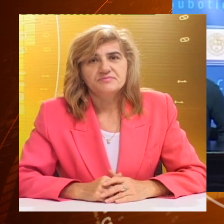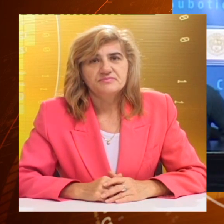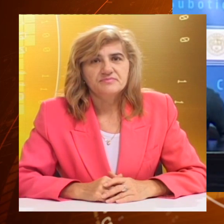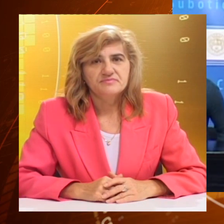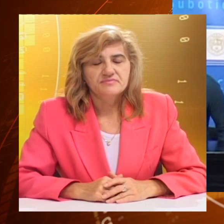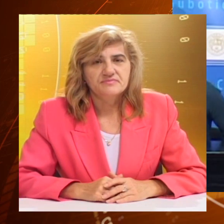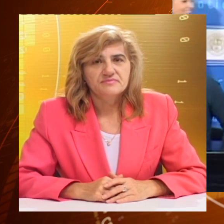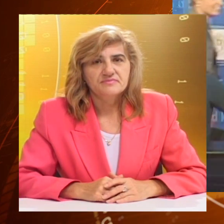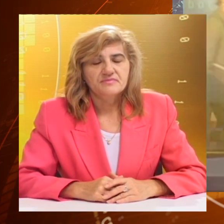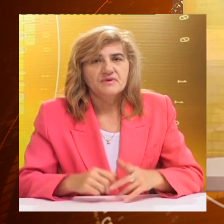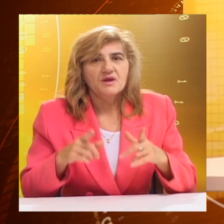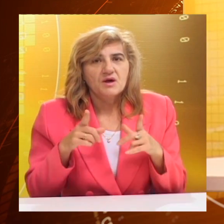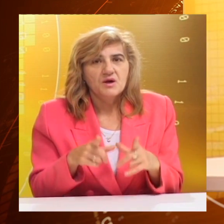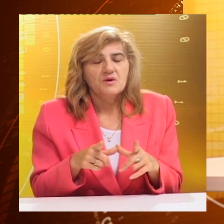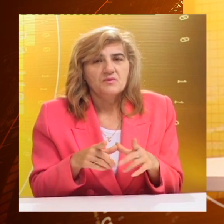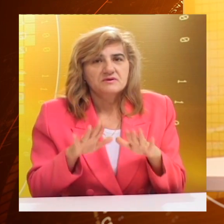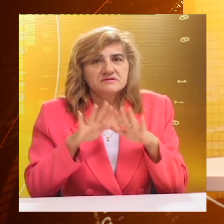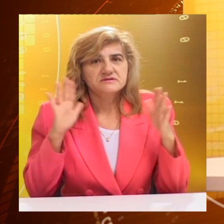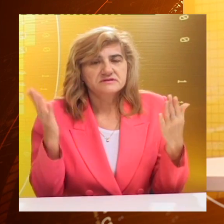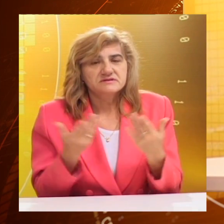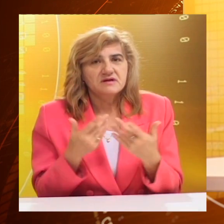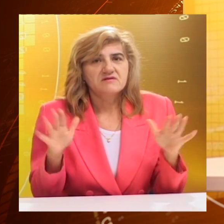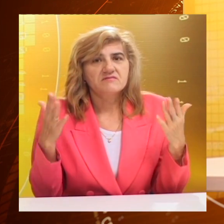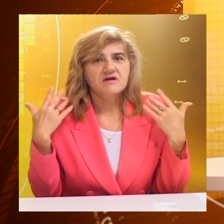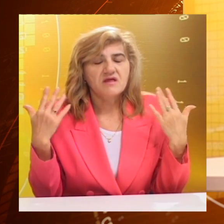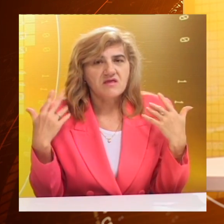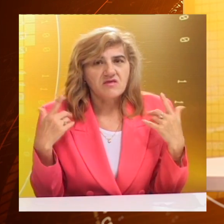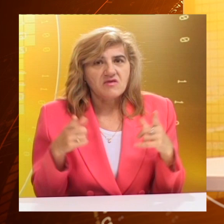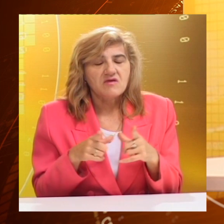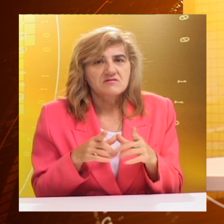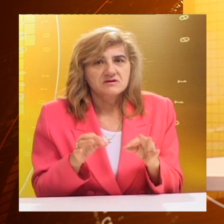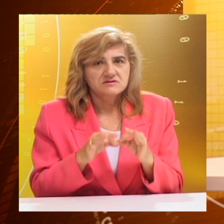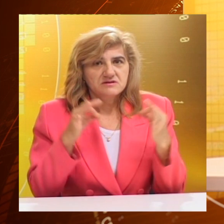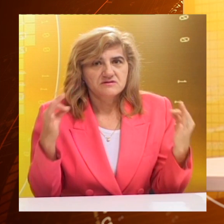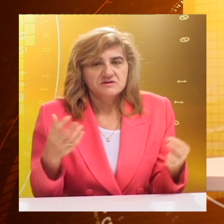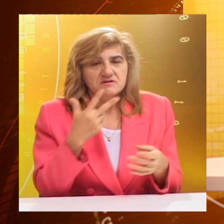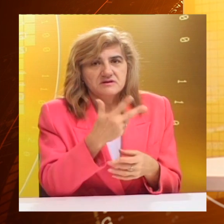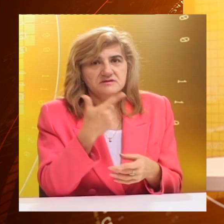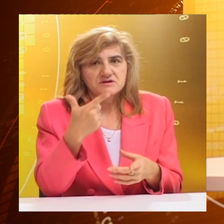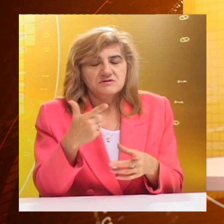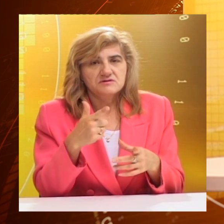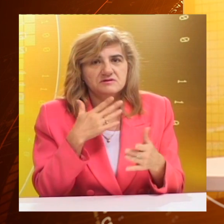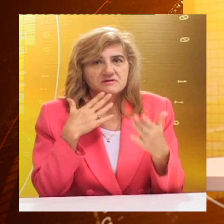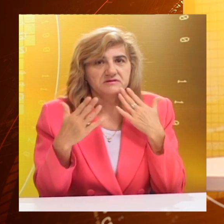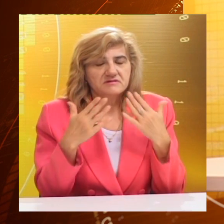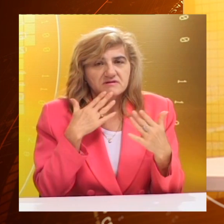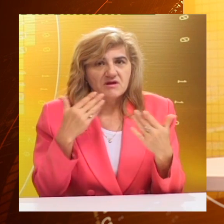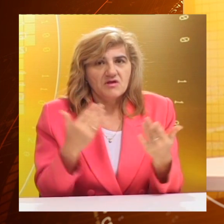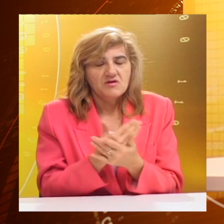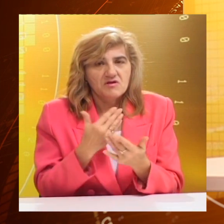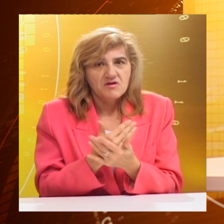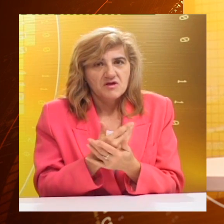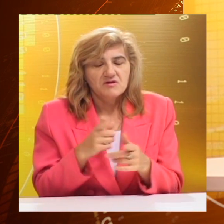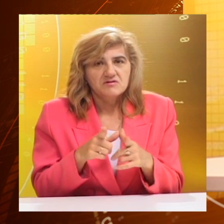grada. U kongresnim salama Velike terase i Male gostione na Paliću održava se 32. savjetovanje